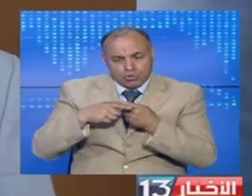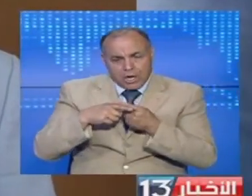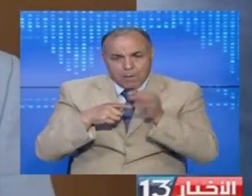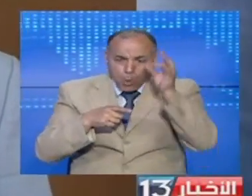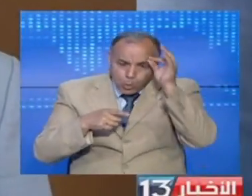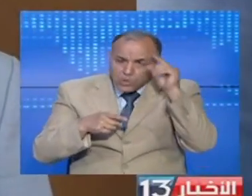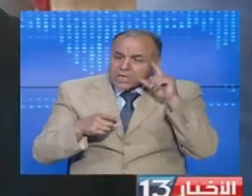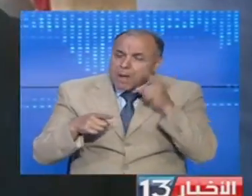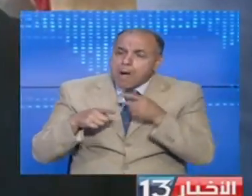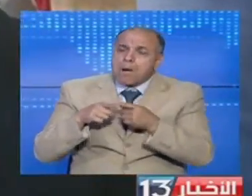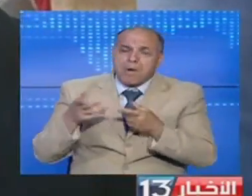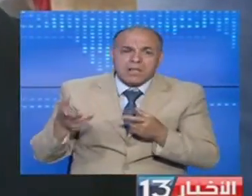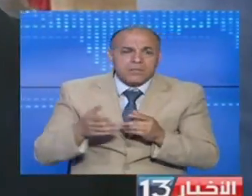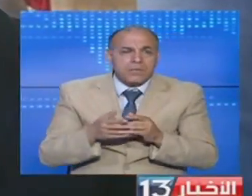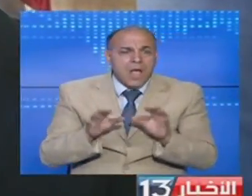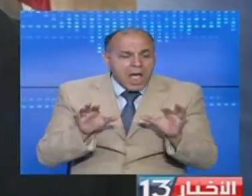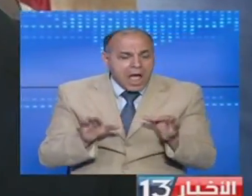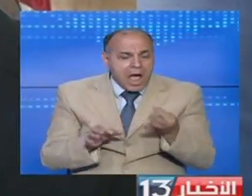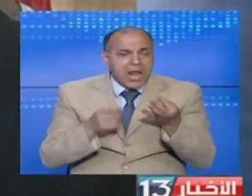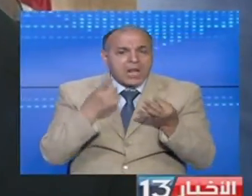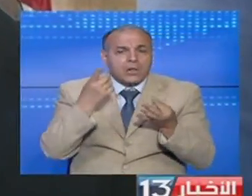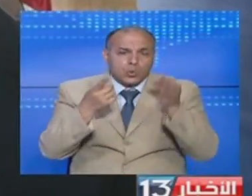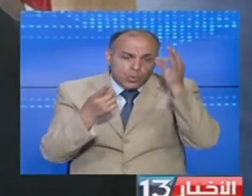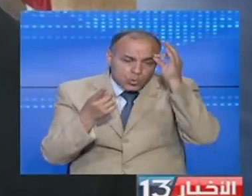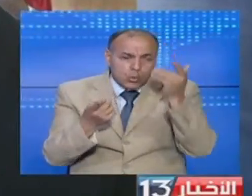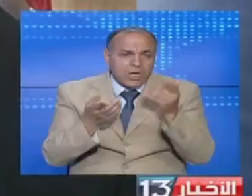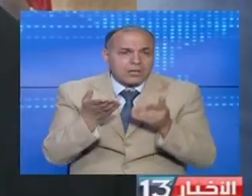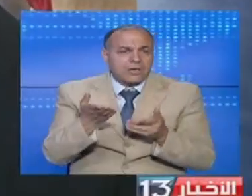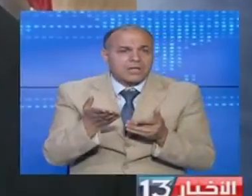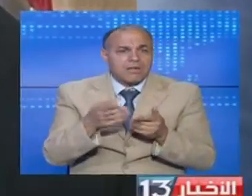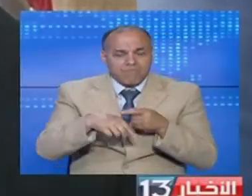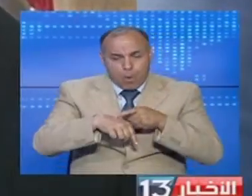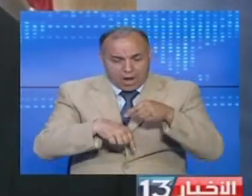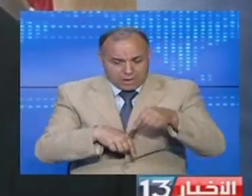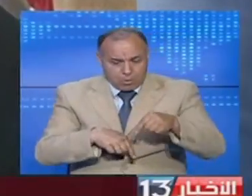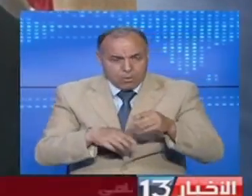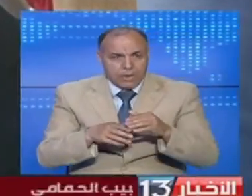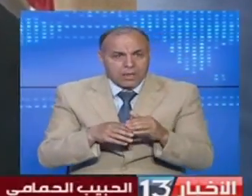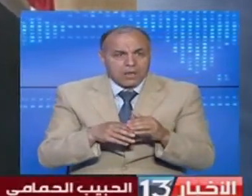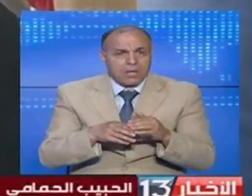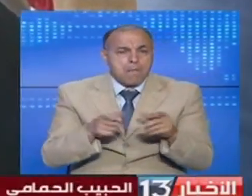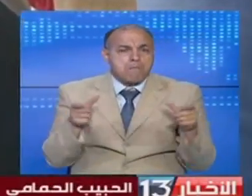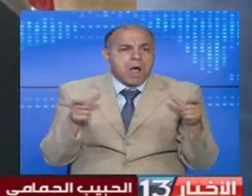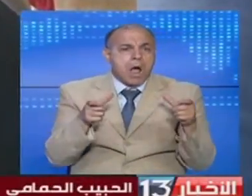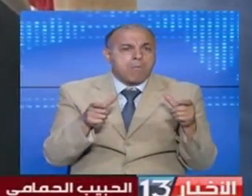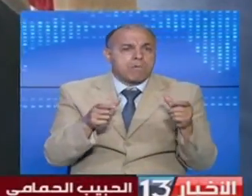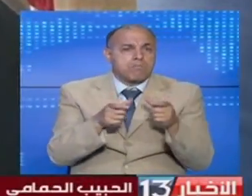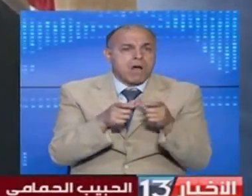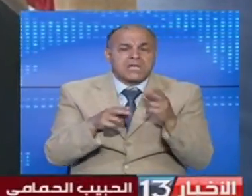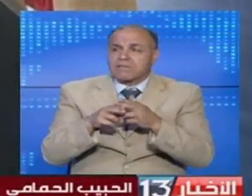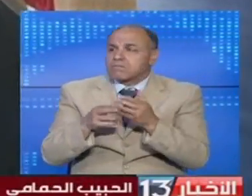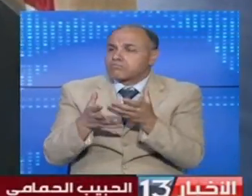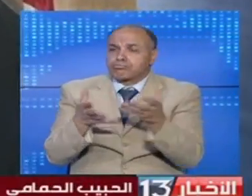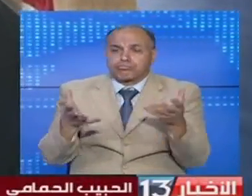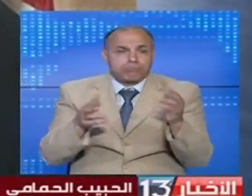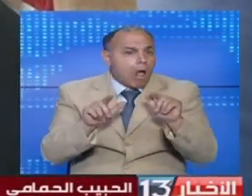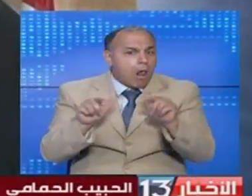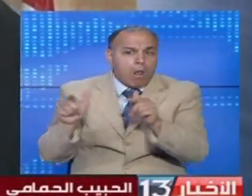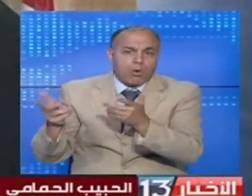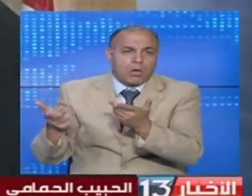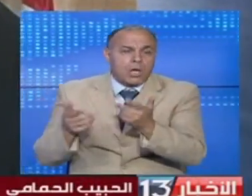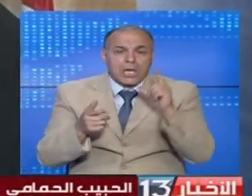تونس وليبيا يعني الحل الوحيد بالنسبه مستوى خاصه في الظرفيه المعامله اه